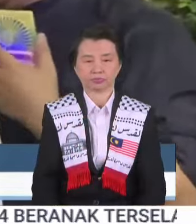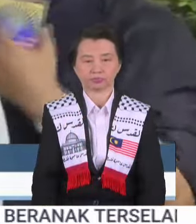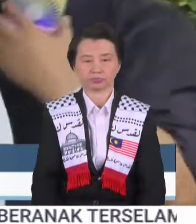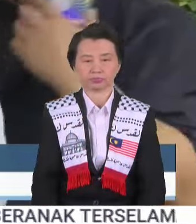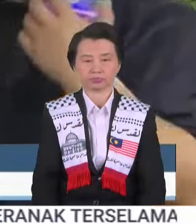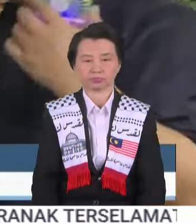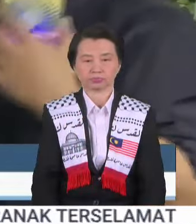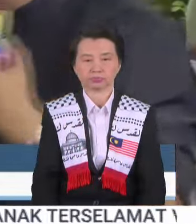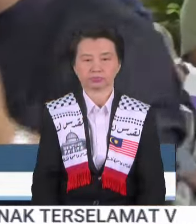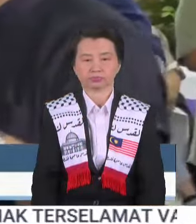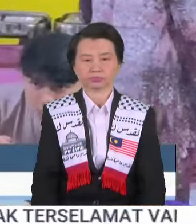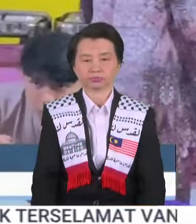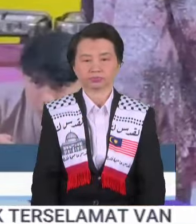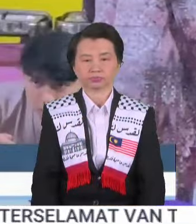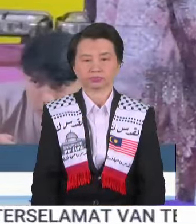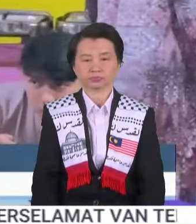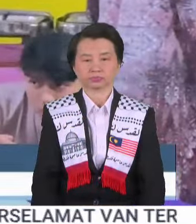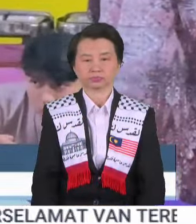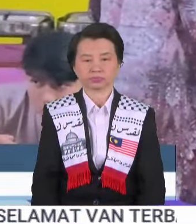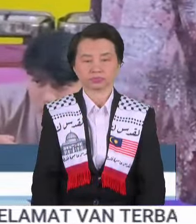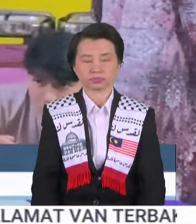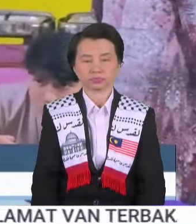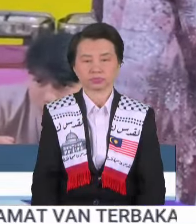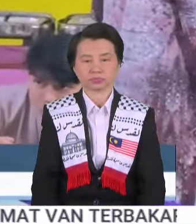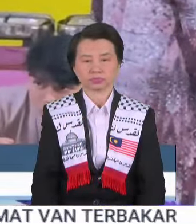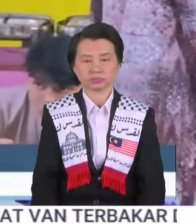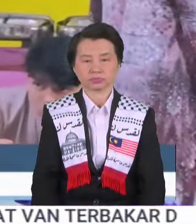juga, jiran-jiran tetangga, kongku agak.